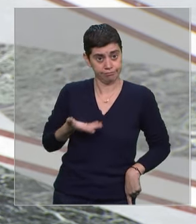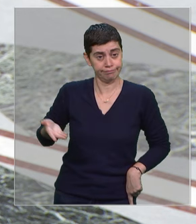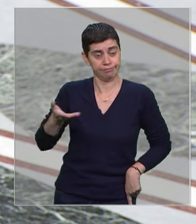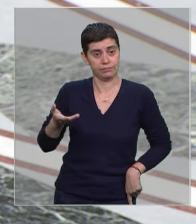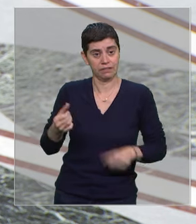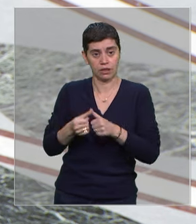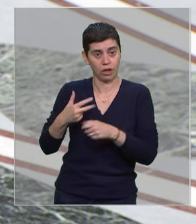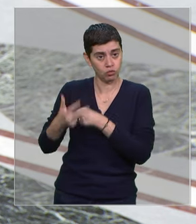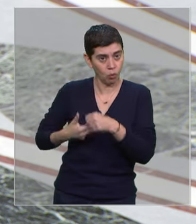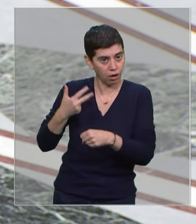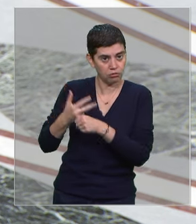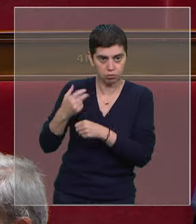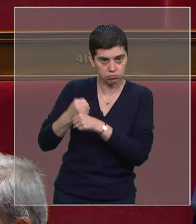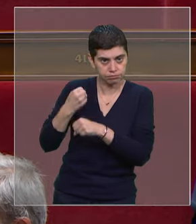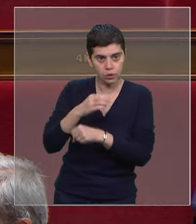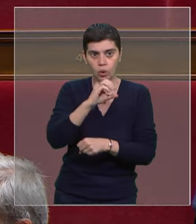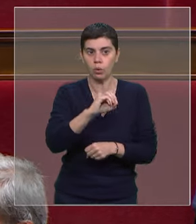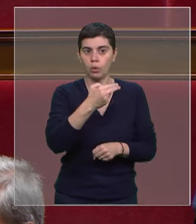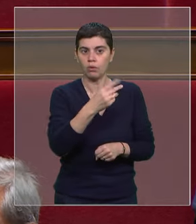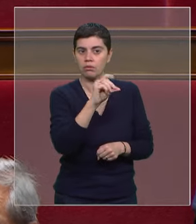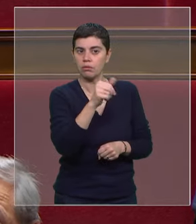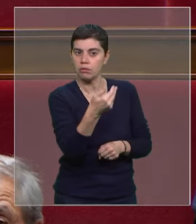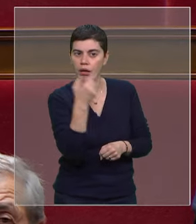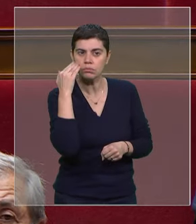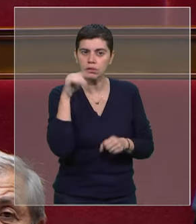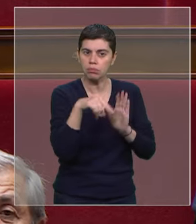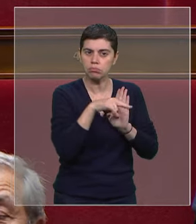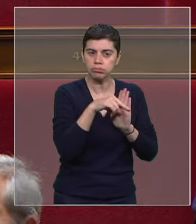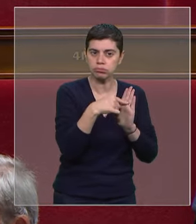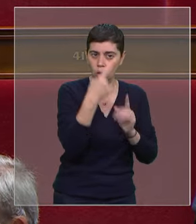3 ans, l'ONDAM et l'objectif psychiatrie